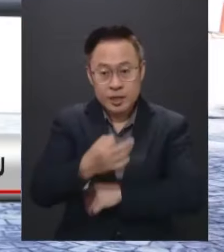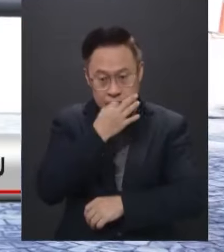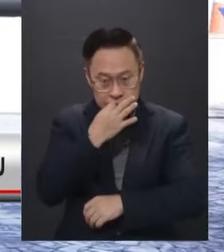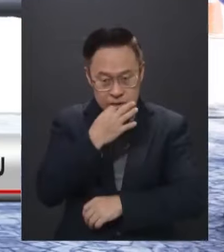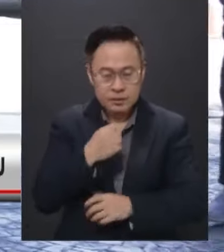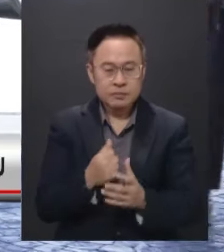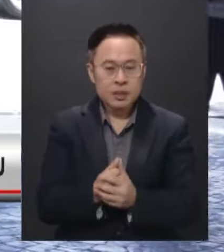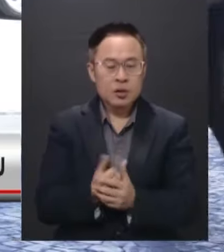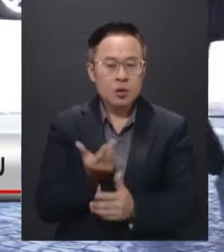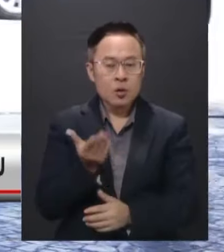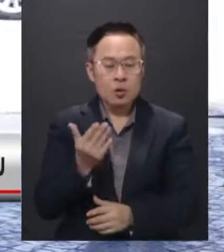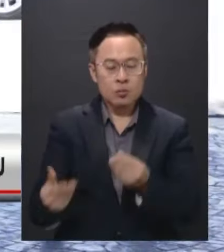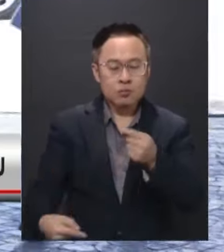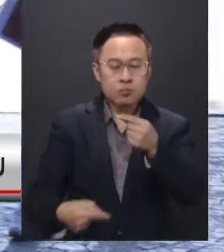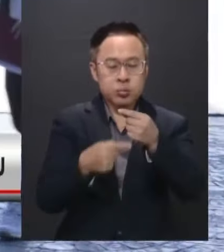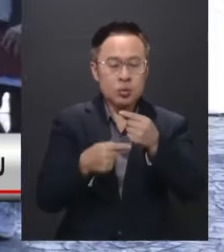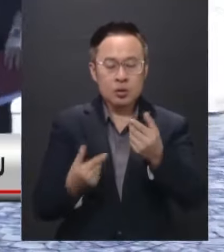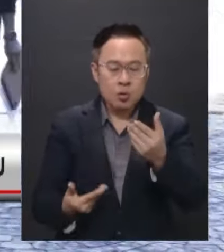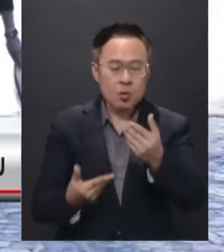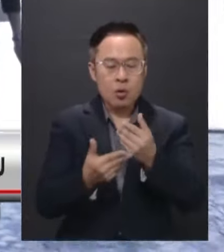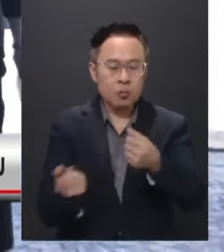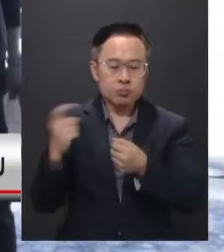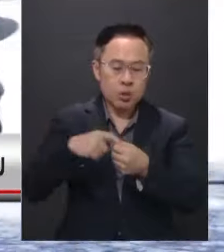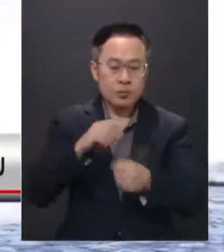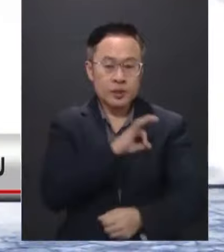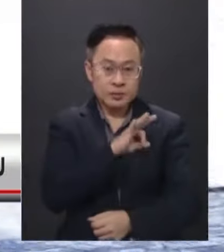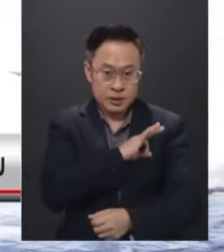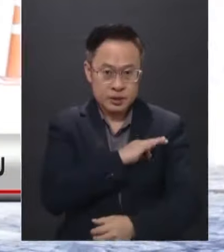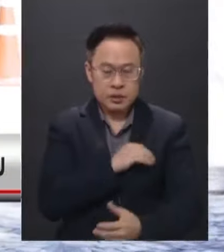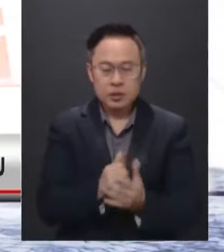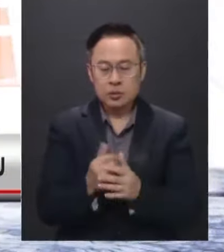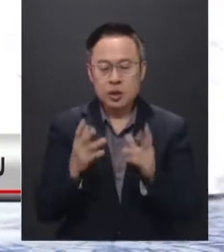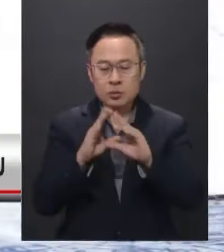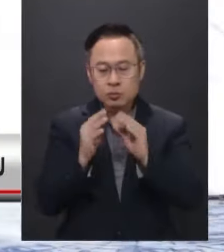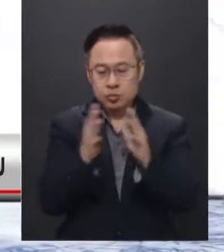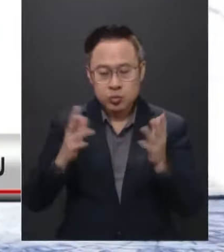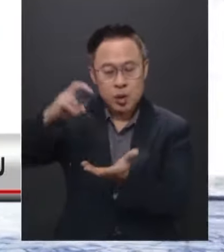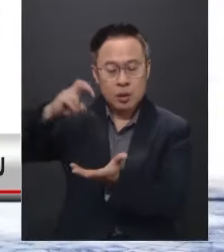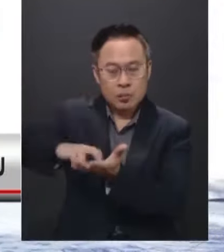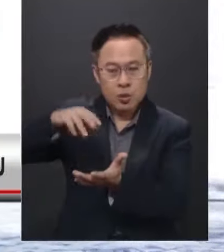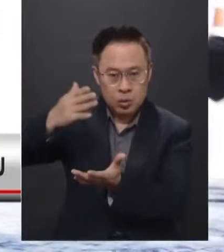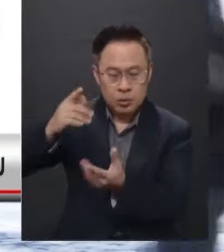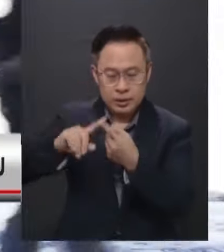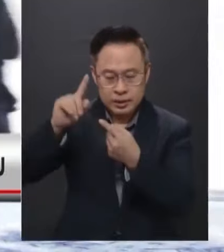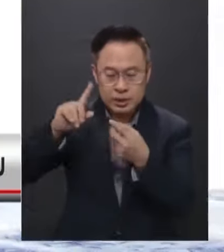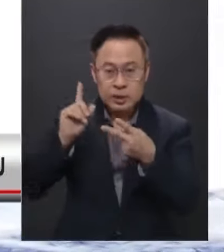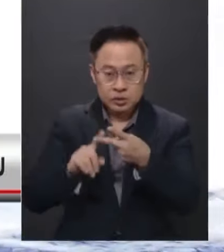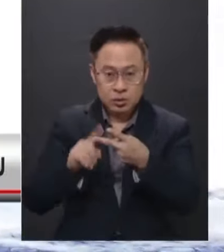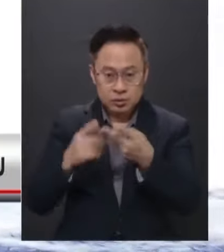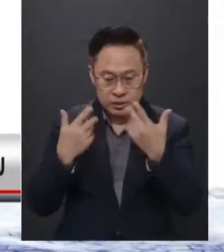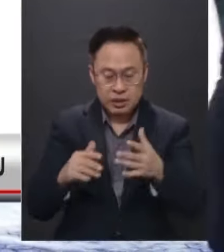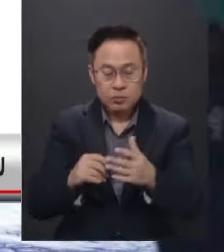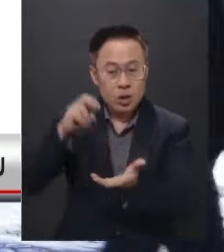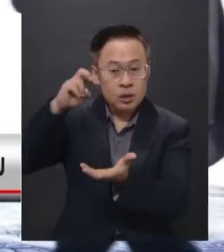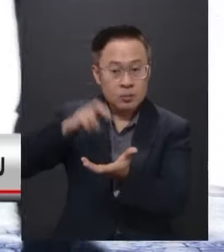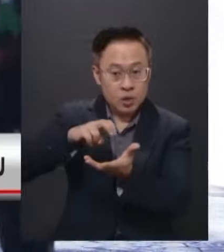าการรับรองเส้นเสร็จสิ้นนะคะหลังจากนั้นค่ะบิ๊กออสนะคะหรือว่าพลตำรวจเอกสมยศพุ่มพันธ์ม่วงนายกสม